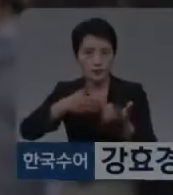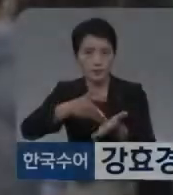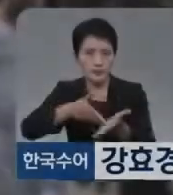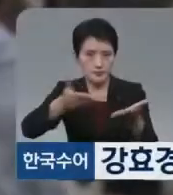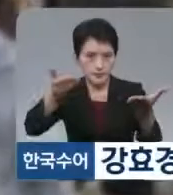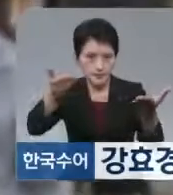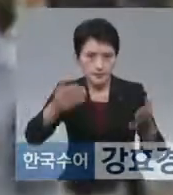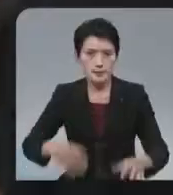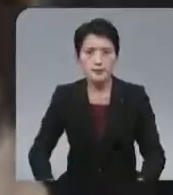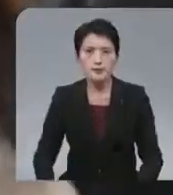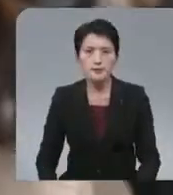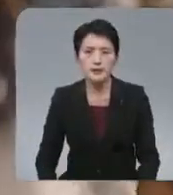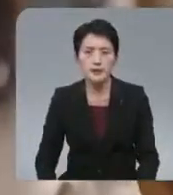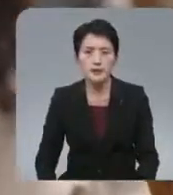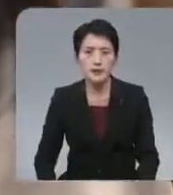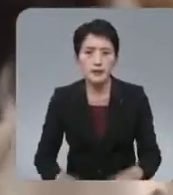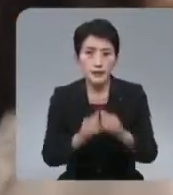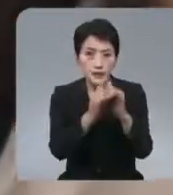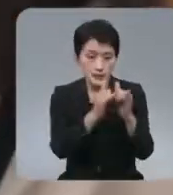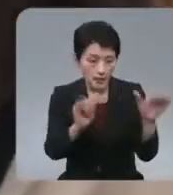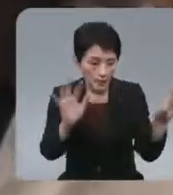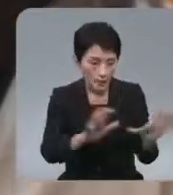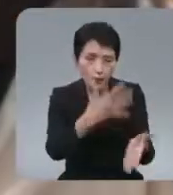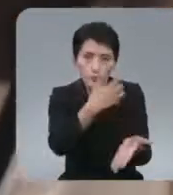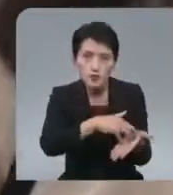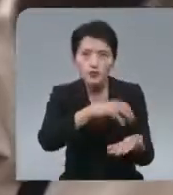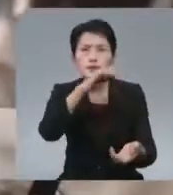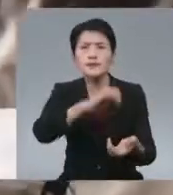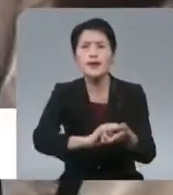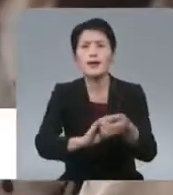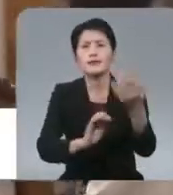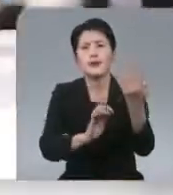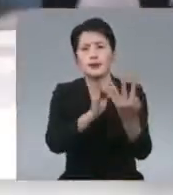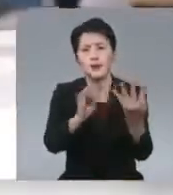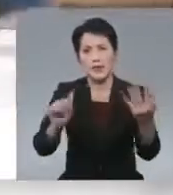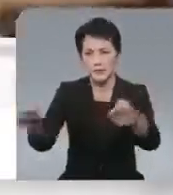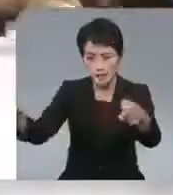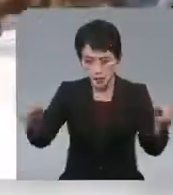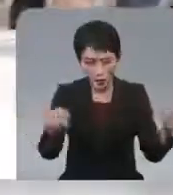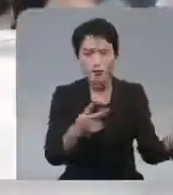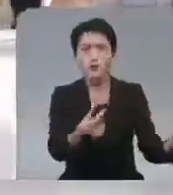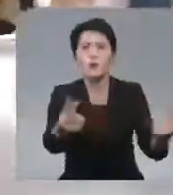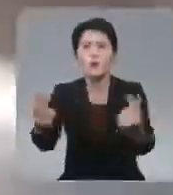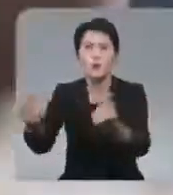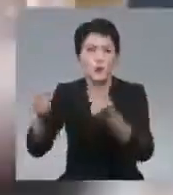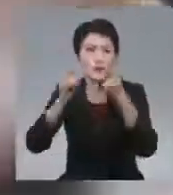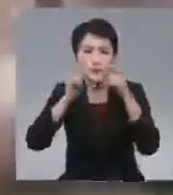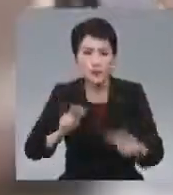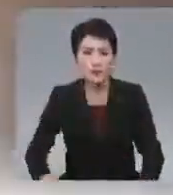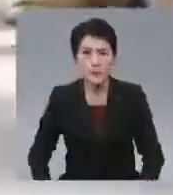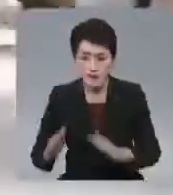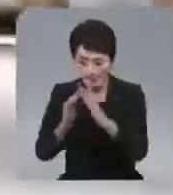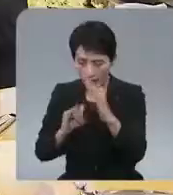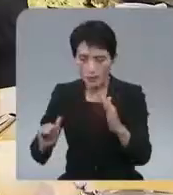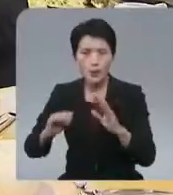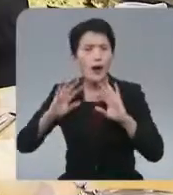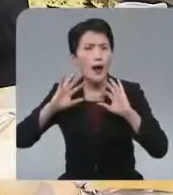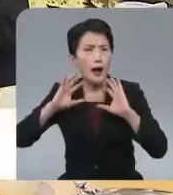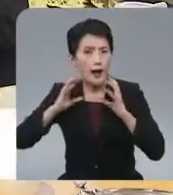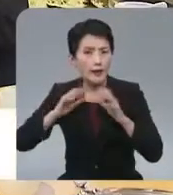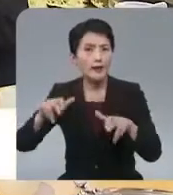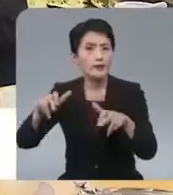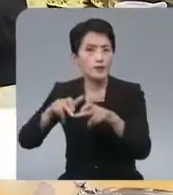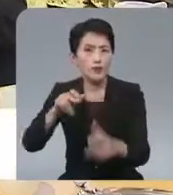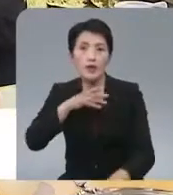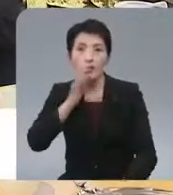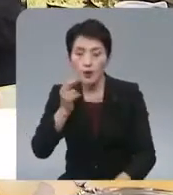le gouvernement sud coréen a suspendu le retour à la vie normale afin de renforcer la distanciation social à partir de samedi